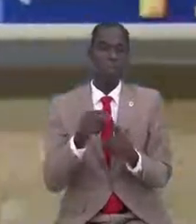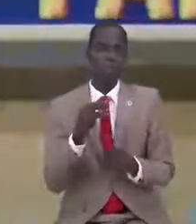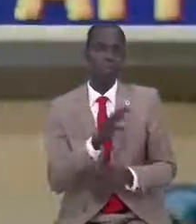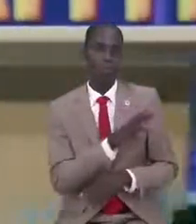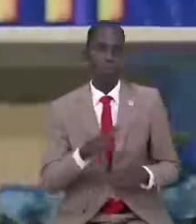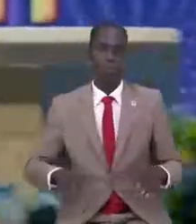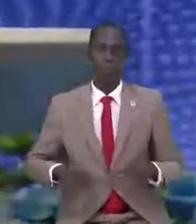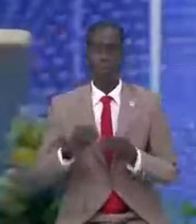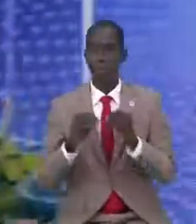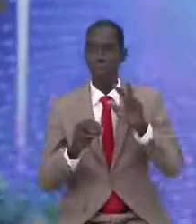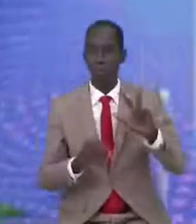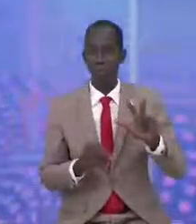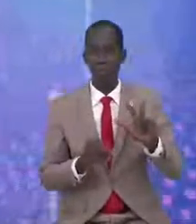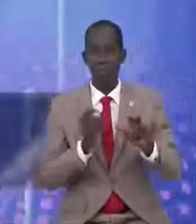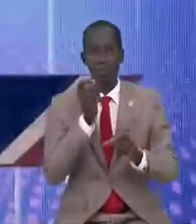3.